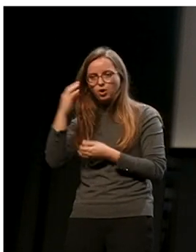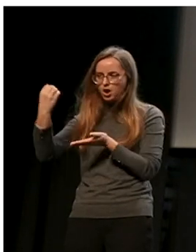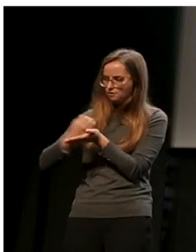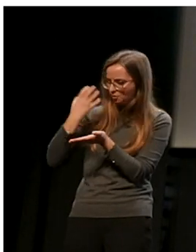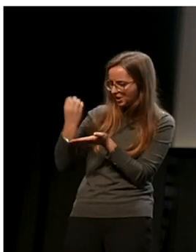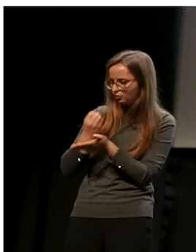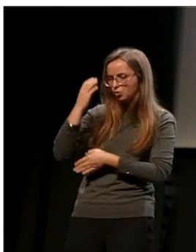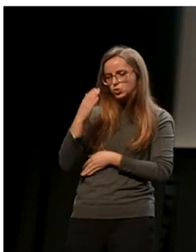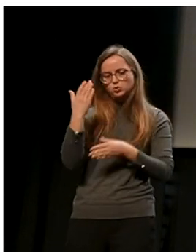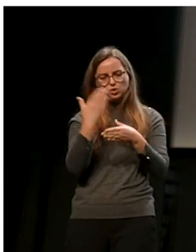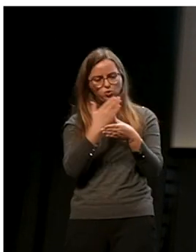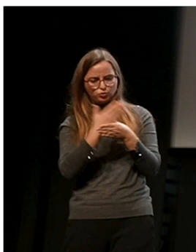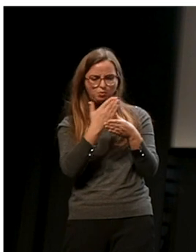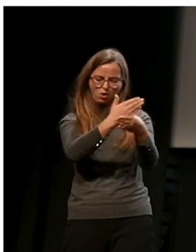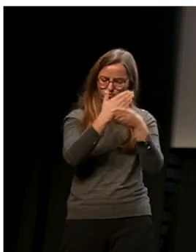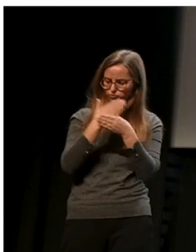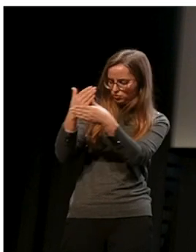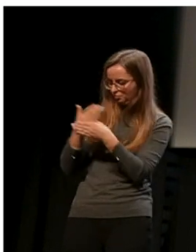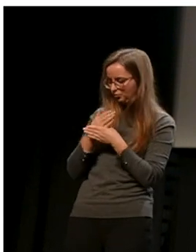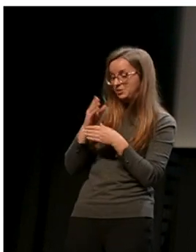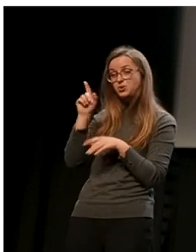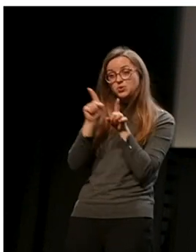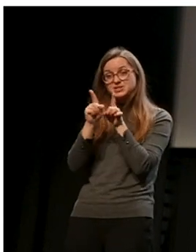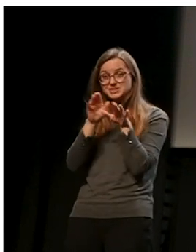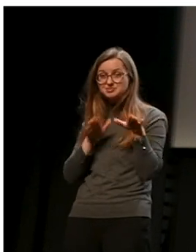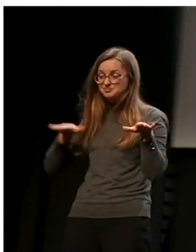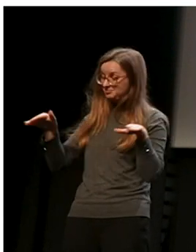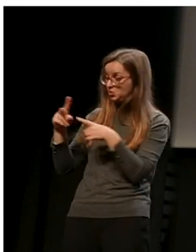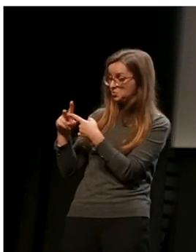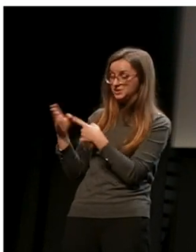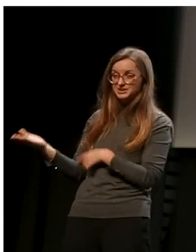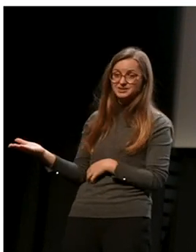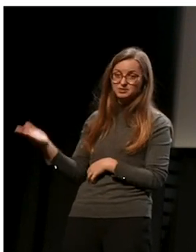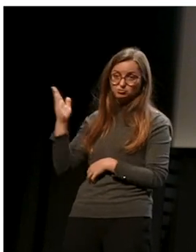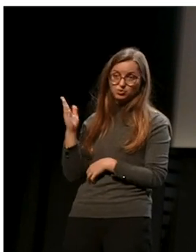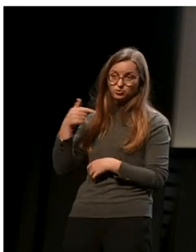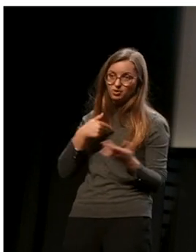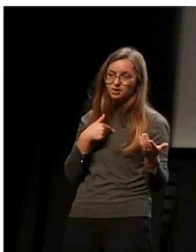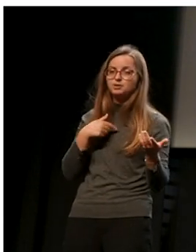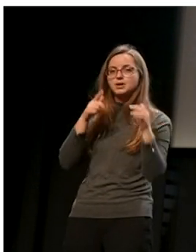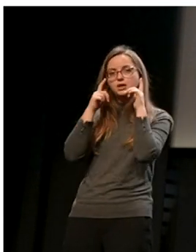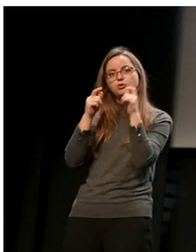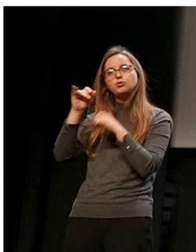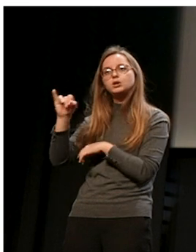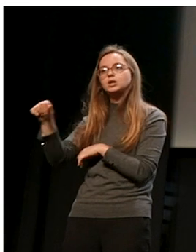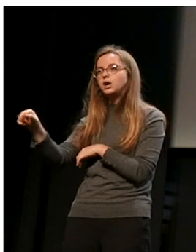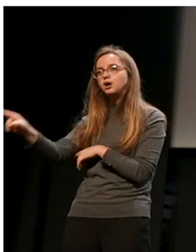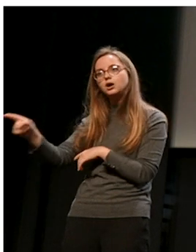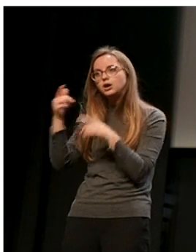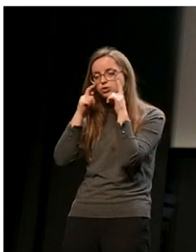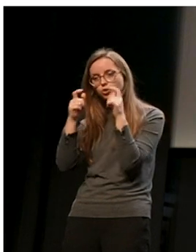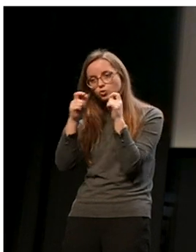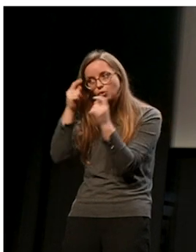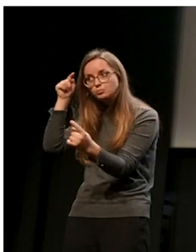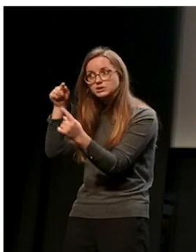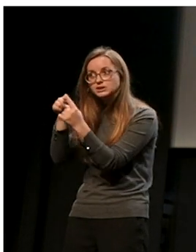de documentation, et on a besoin d'outils. Mais l'IA, d'un point de vue éthique, attention à la finalité, ça va être quand